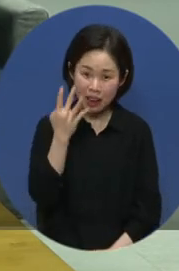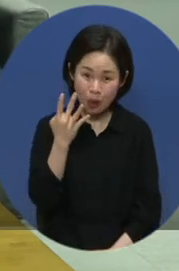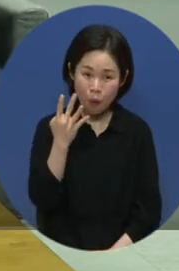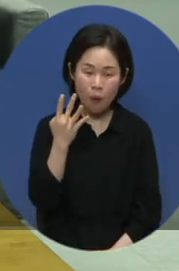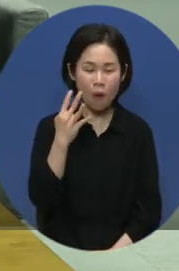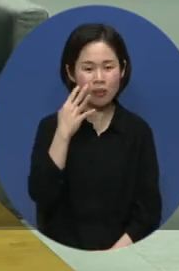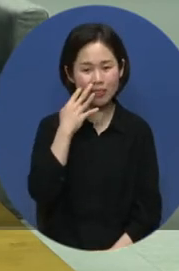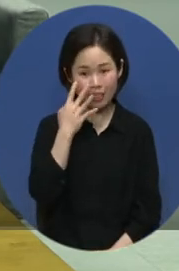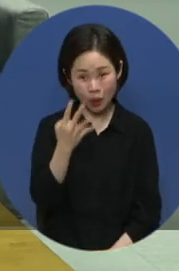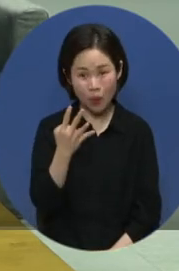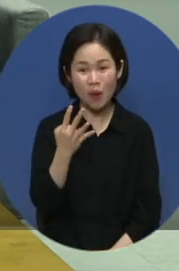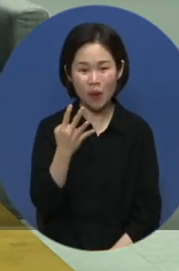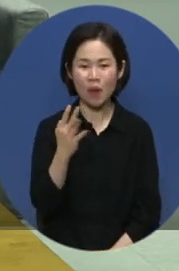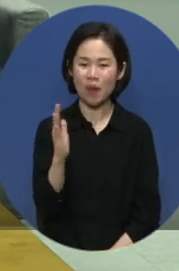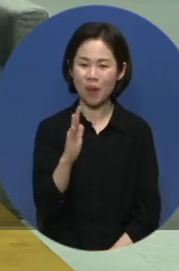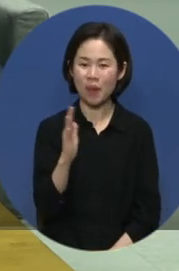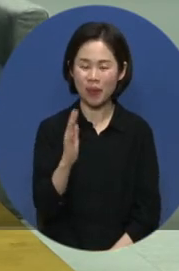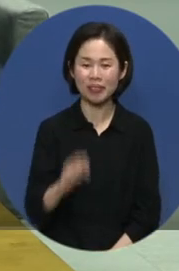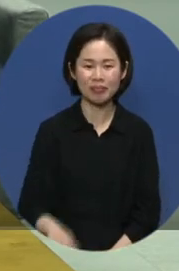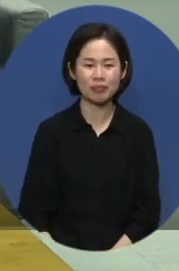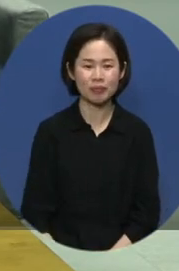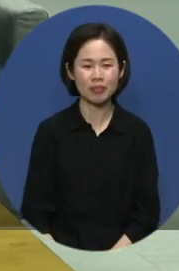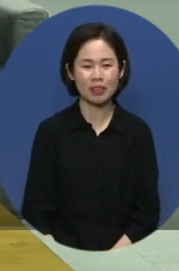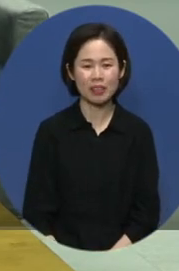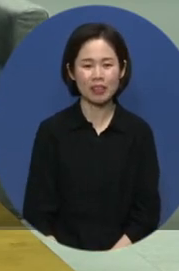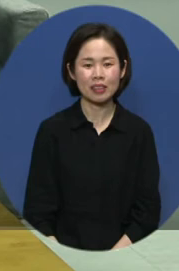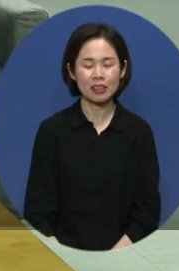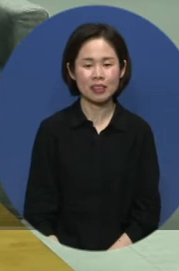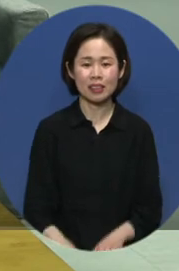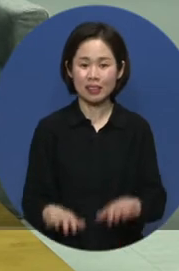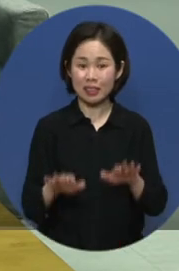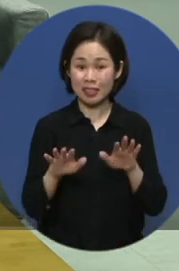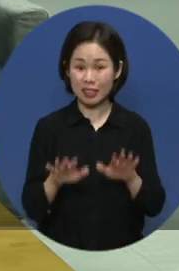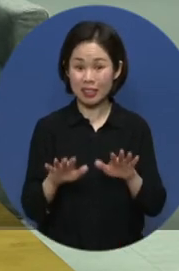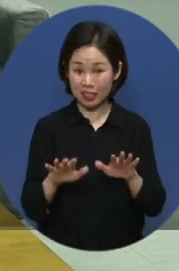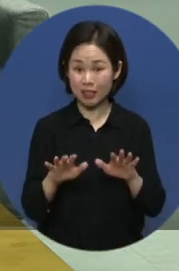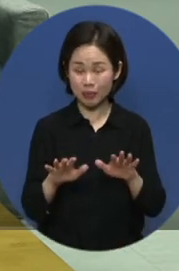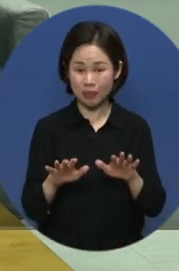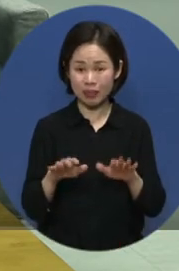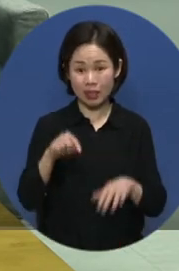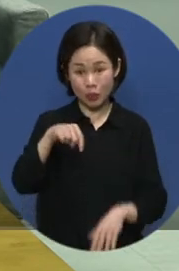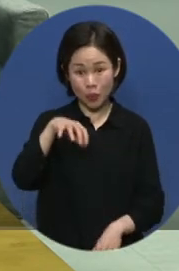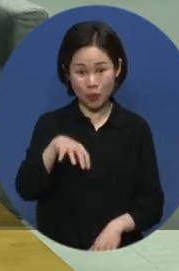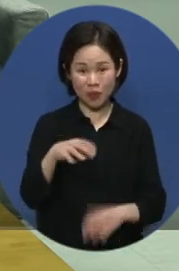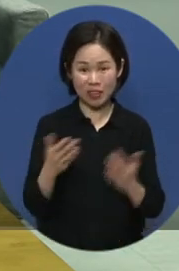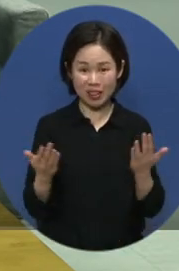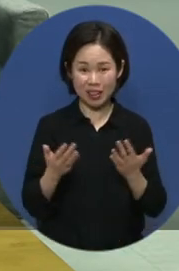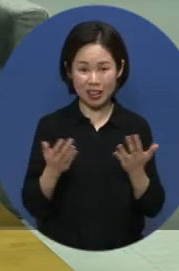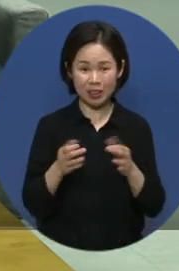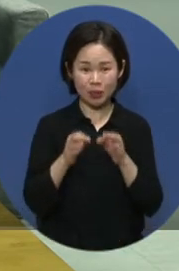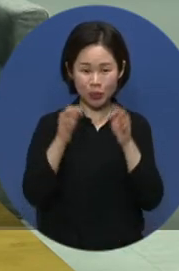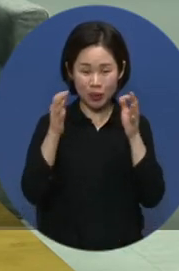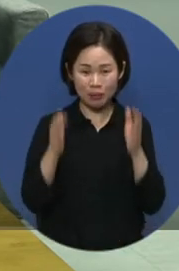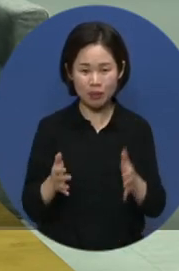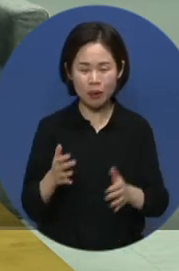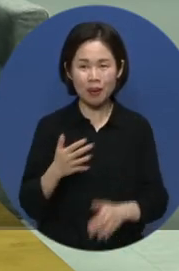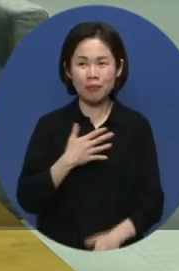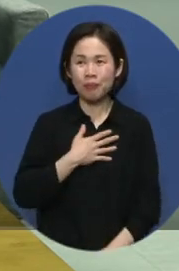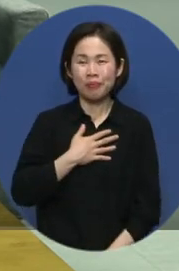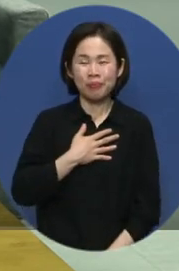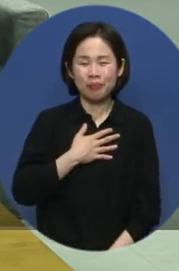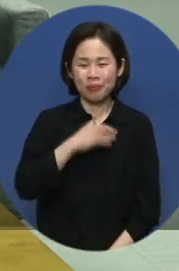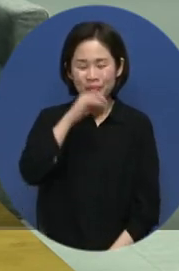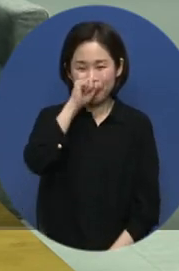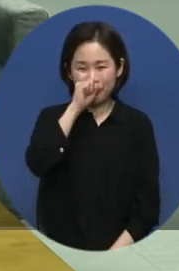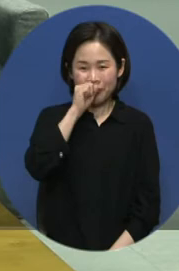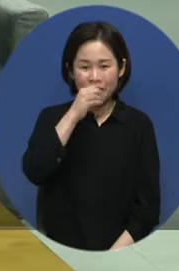4개월쯤 넘은 것 같아요. 네. 4개월쯤 넘었는데 그동안 소소에서 일하면서 제일